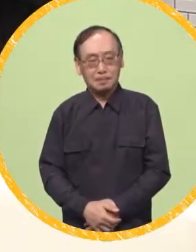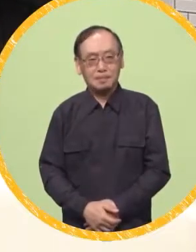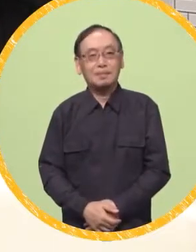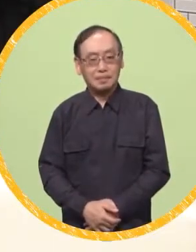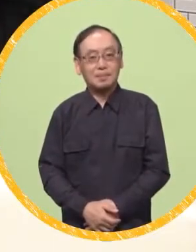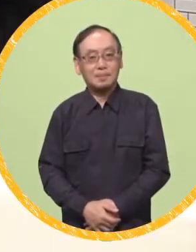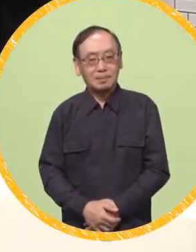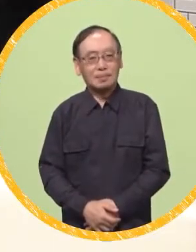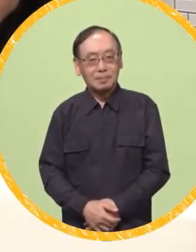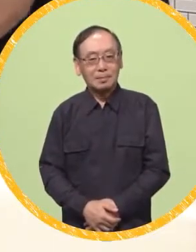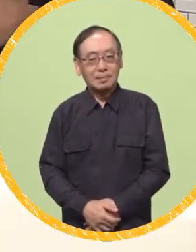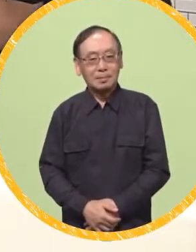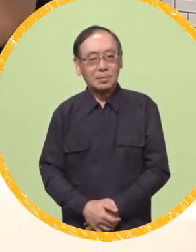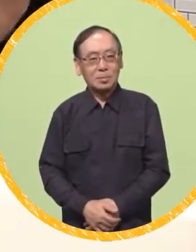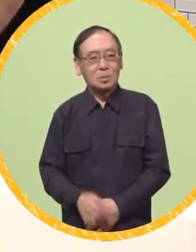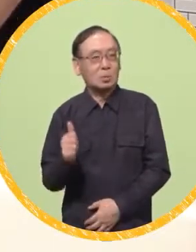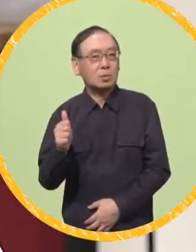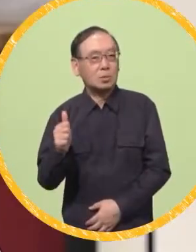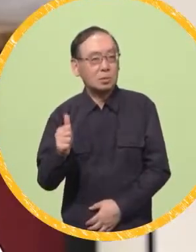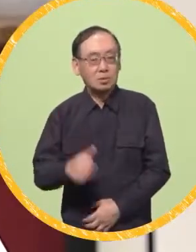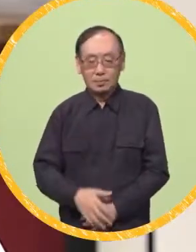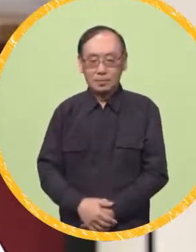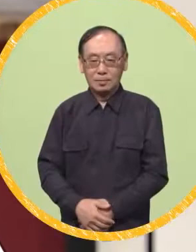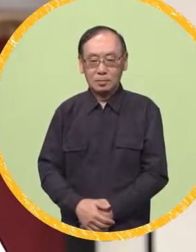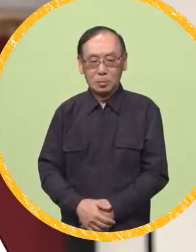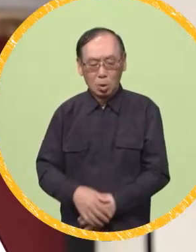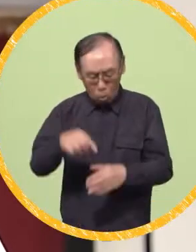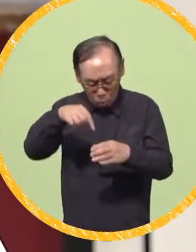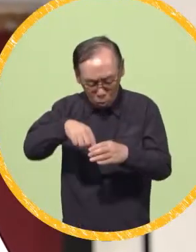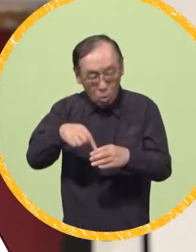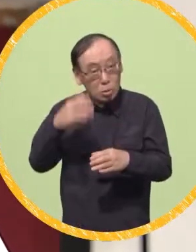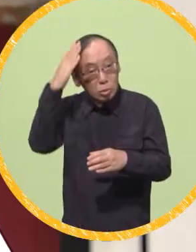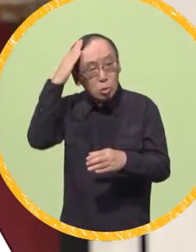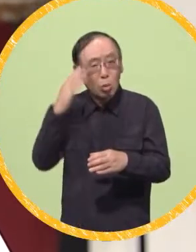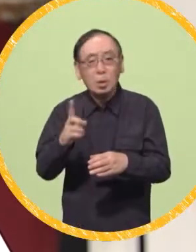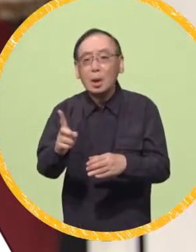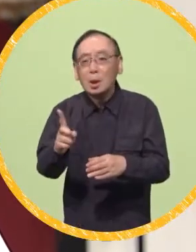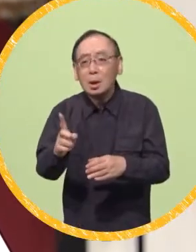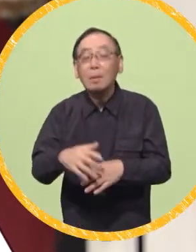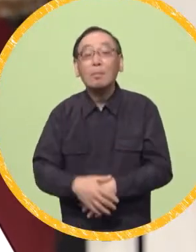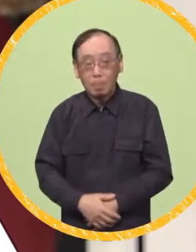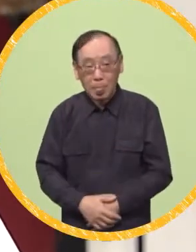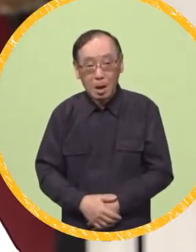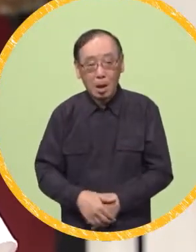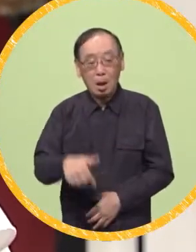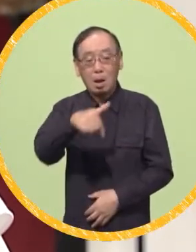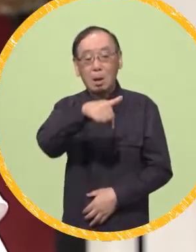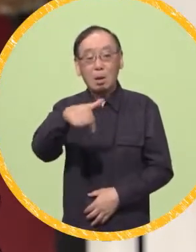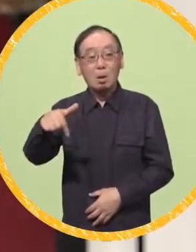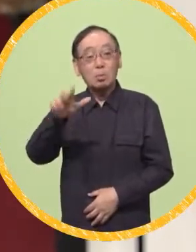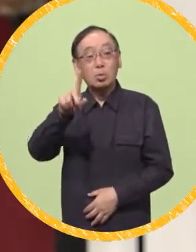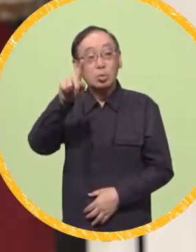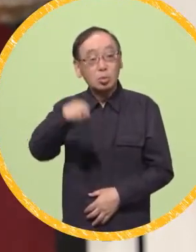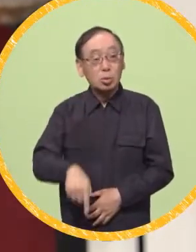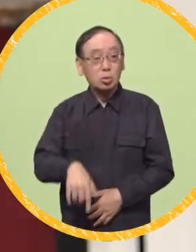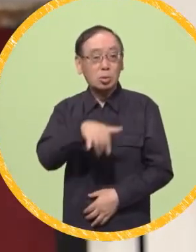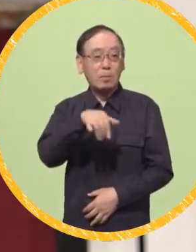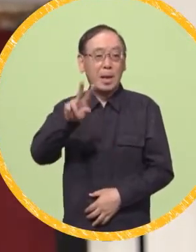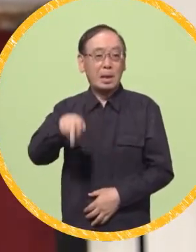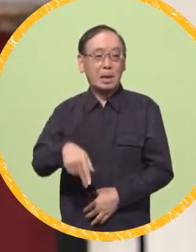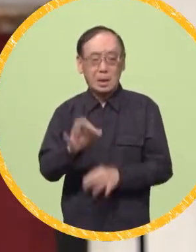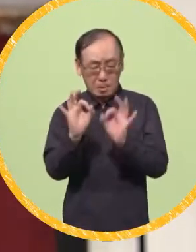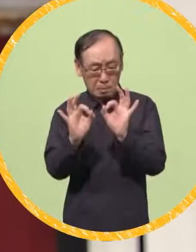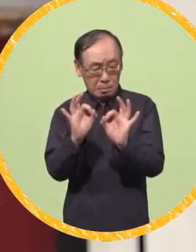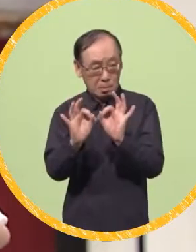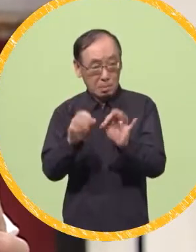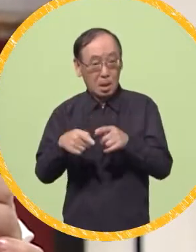猫カフェなんだろうこの黒いのなんですそちらはブルーベリーになっていてくる日なんか桃色の